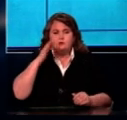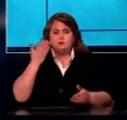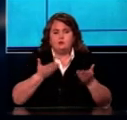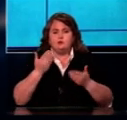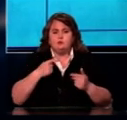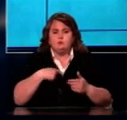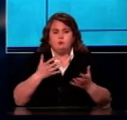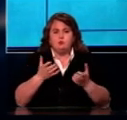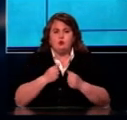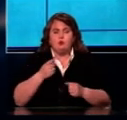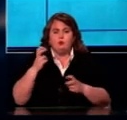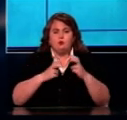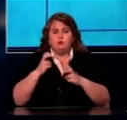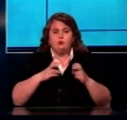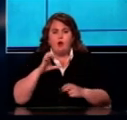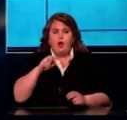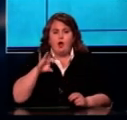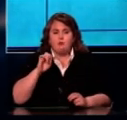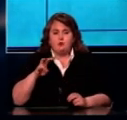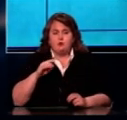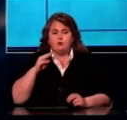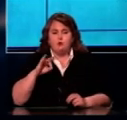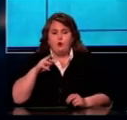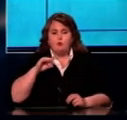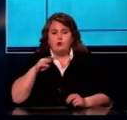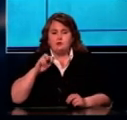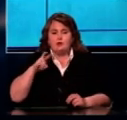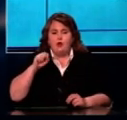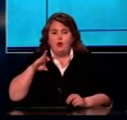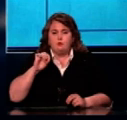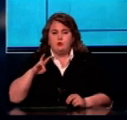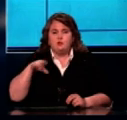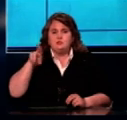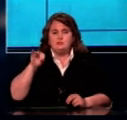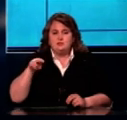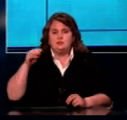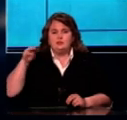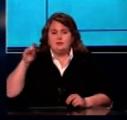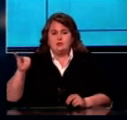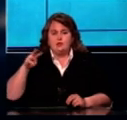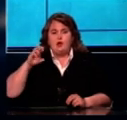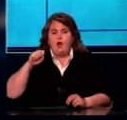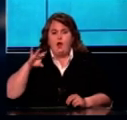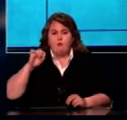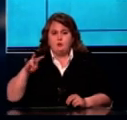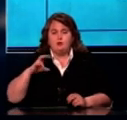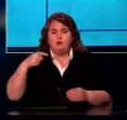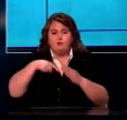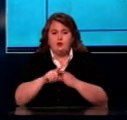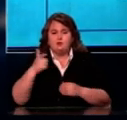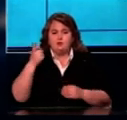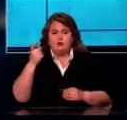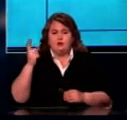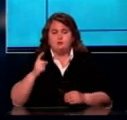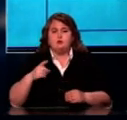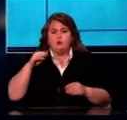мы берем агрегатное состояние аминов, то метиламин, диметиламин и триметиламин являются